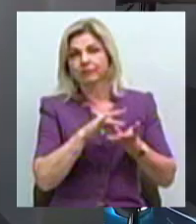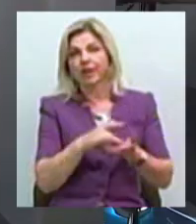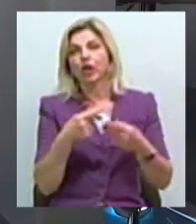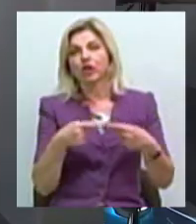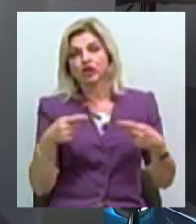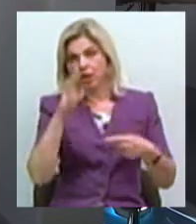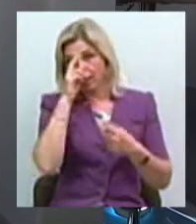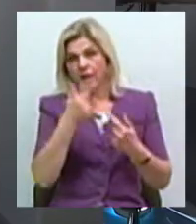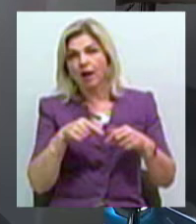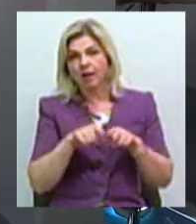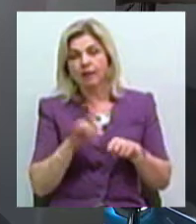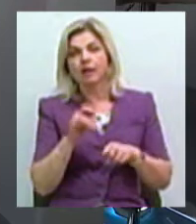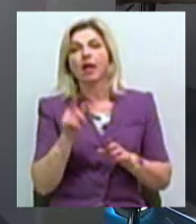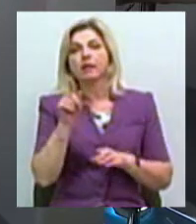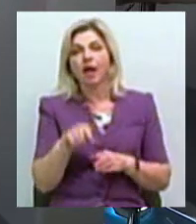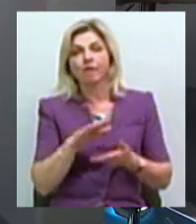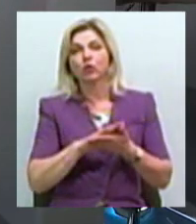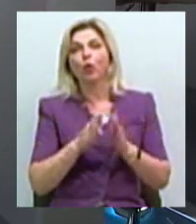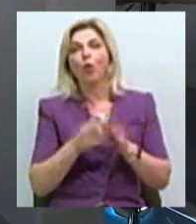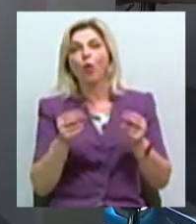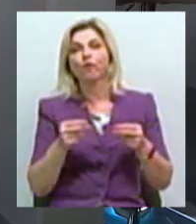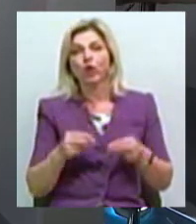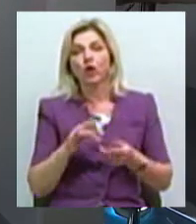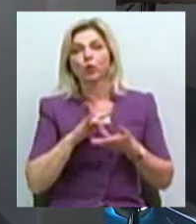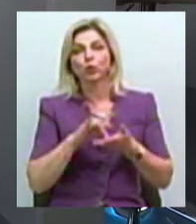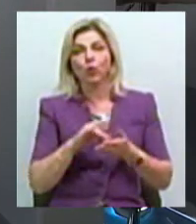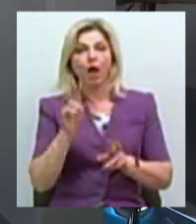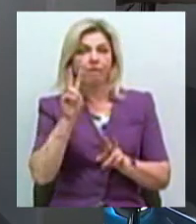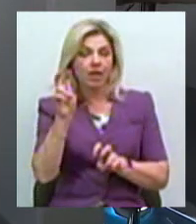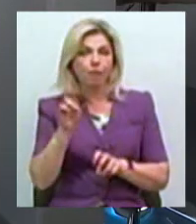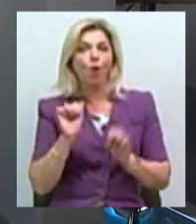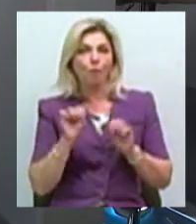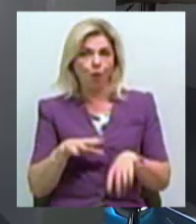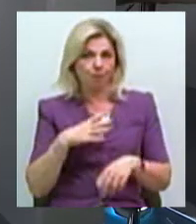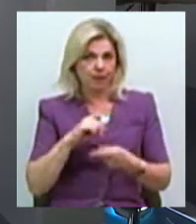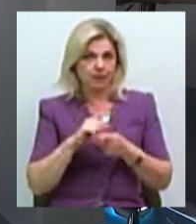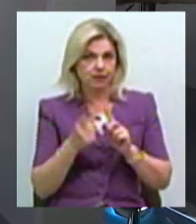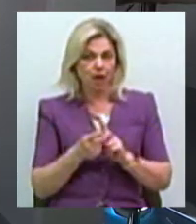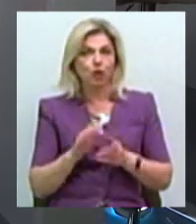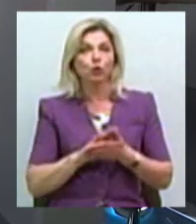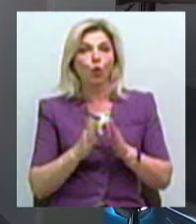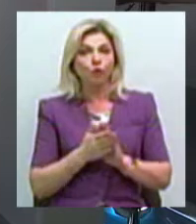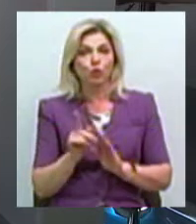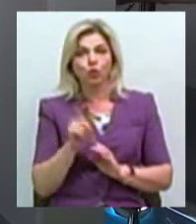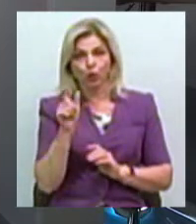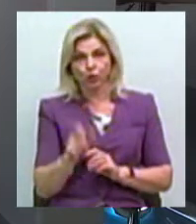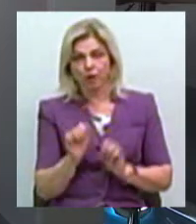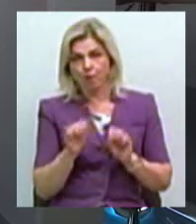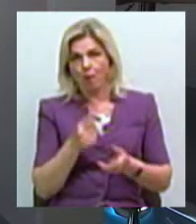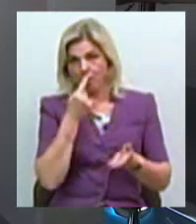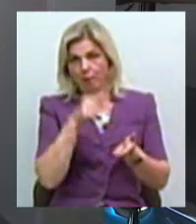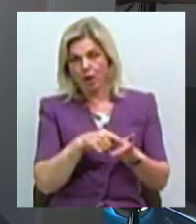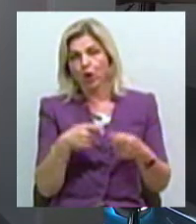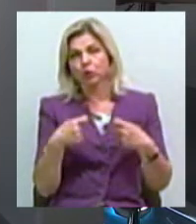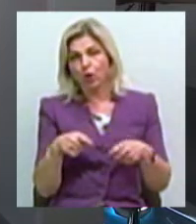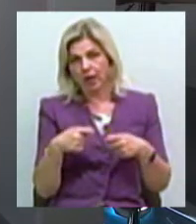також навіть договори з турагентством можуть стати фактично договором на те, що людина потрапить в ситуацію торгівлі